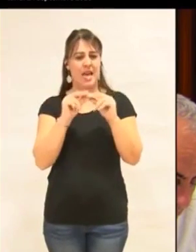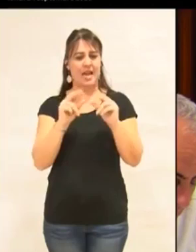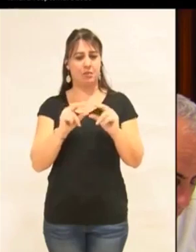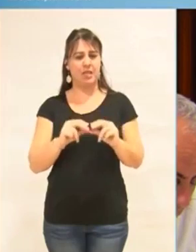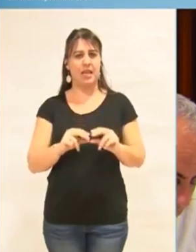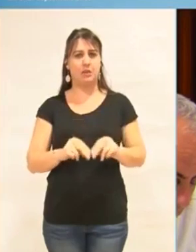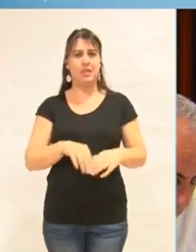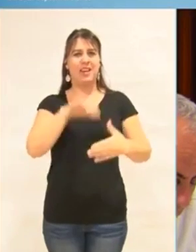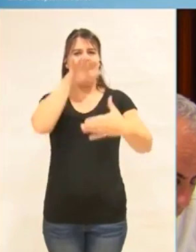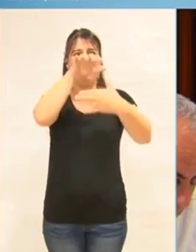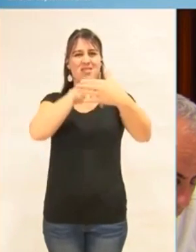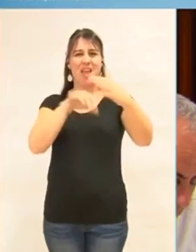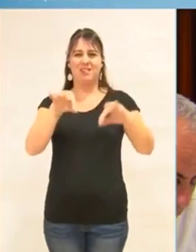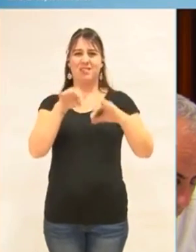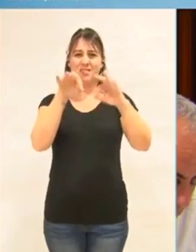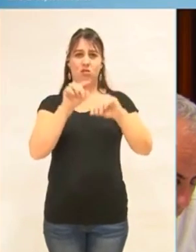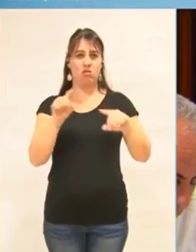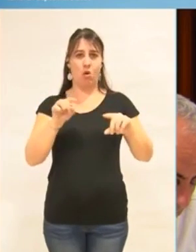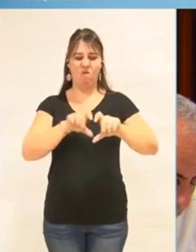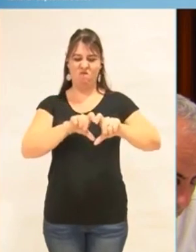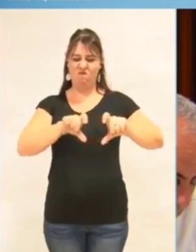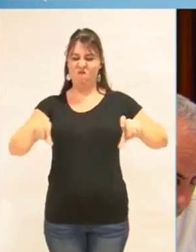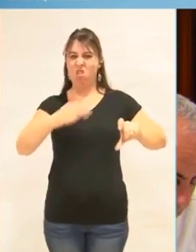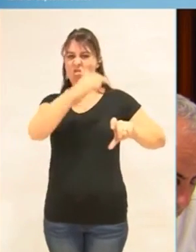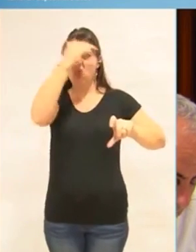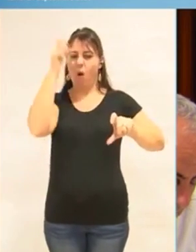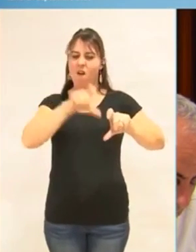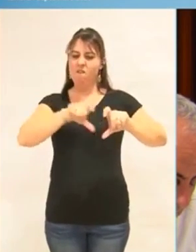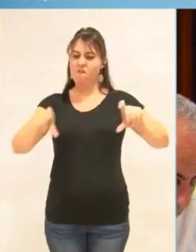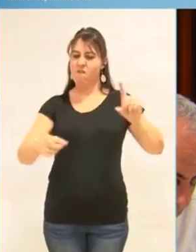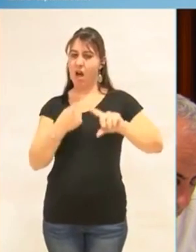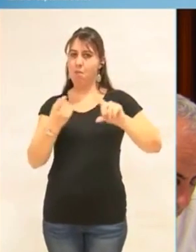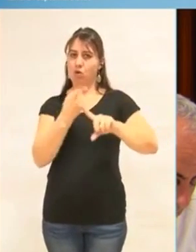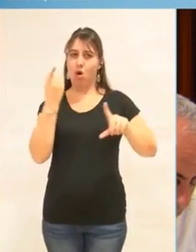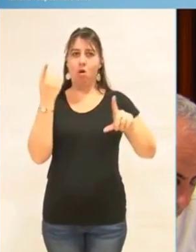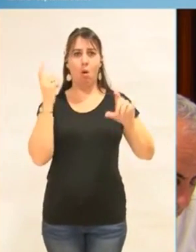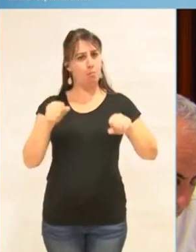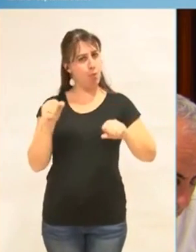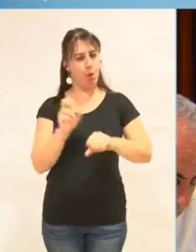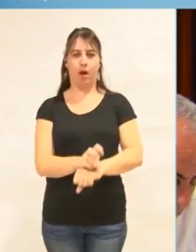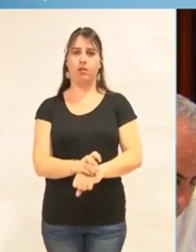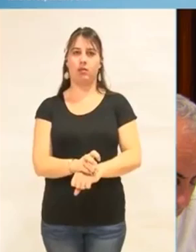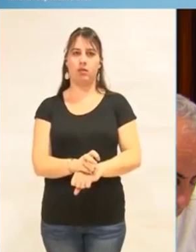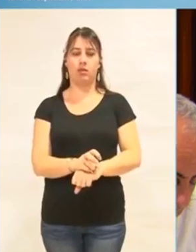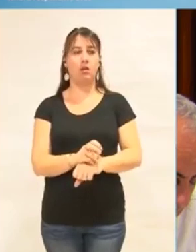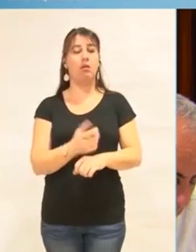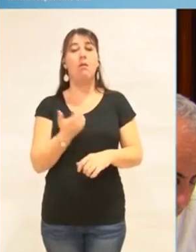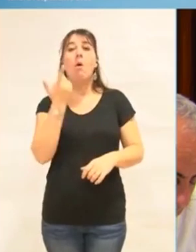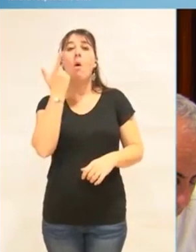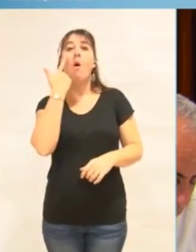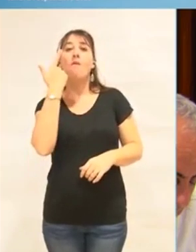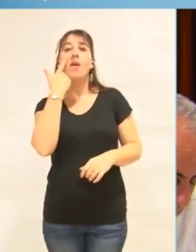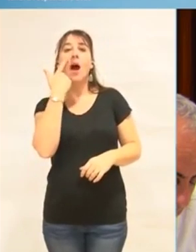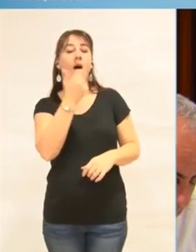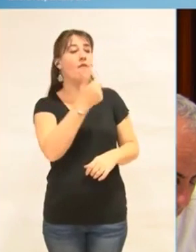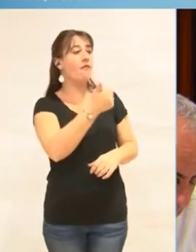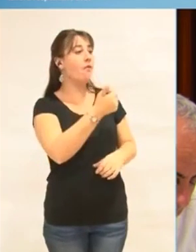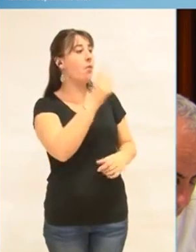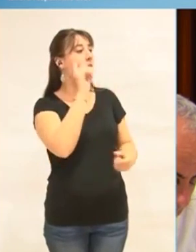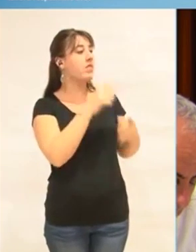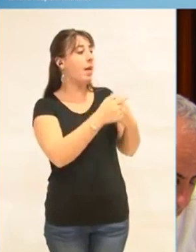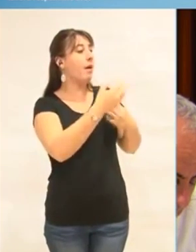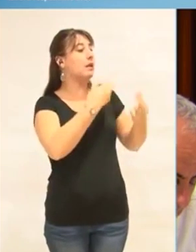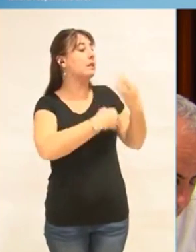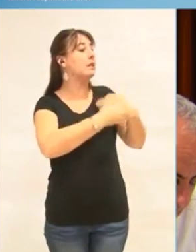maigre. On peut très bien maintenir le gras. Et on verra après, sur les points que vous évoquez, comment